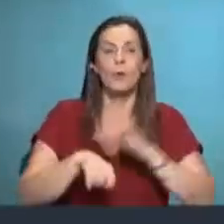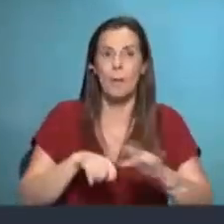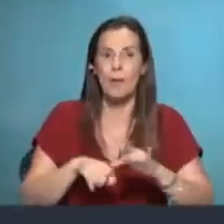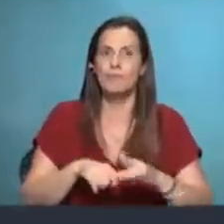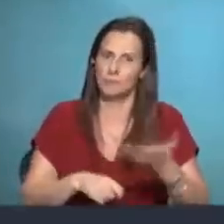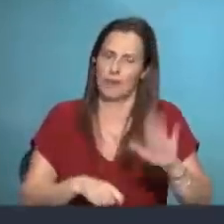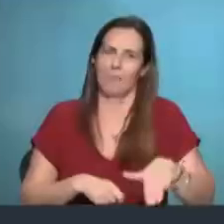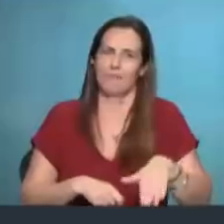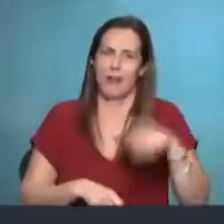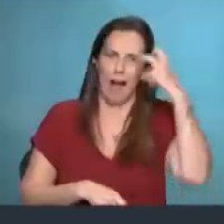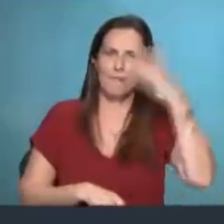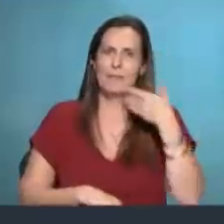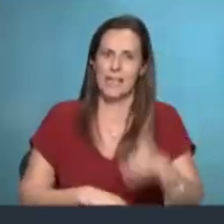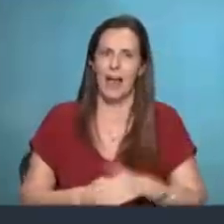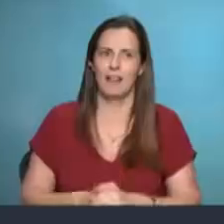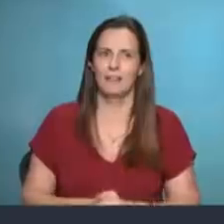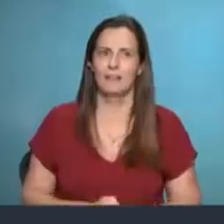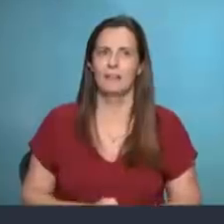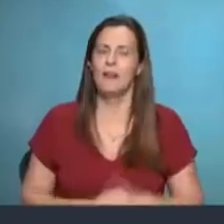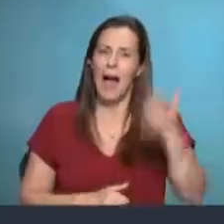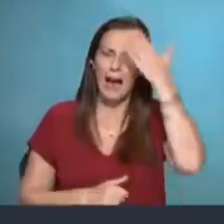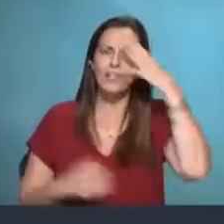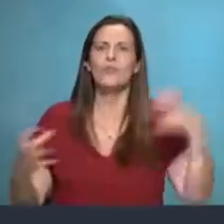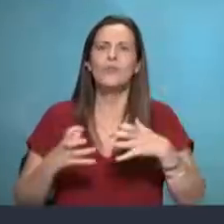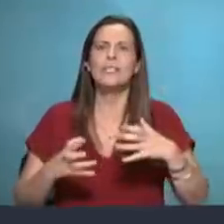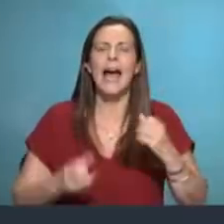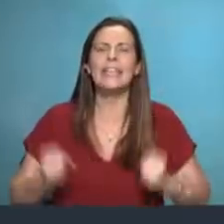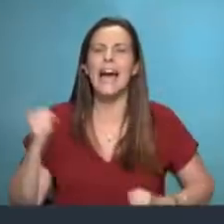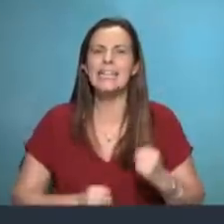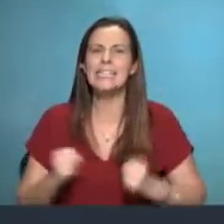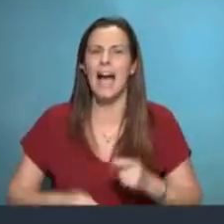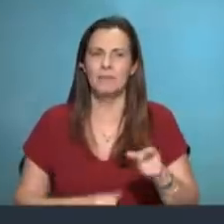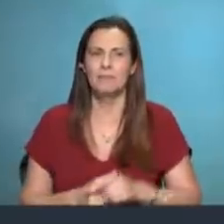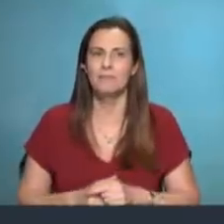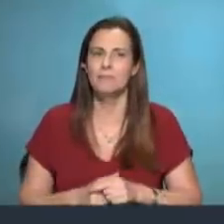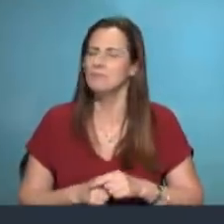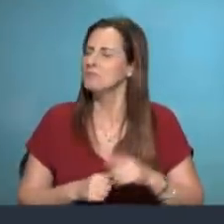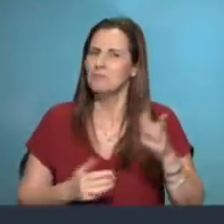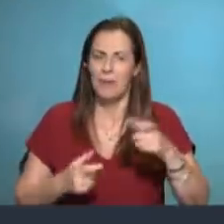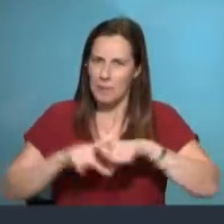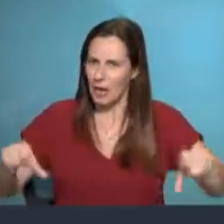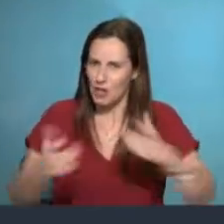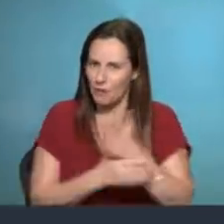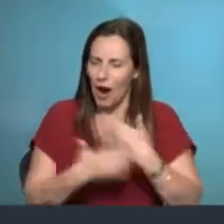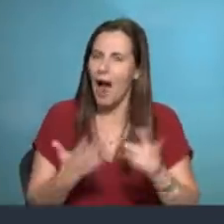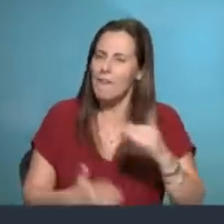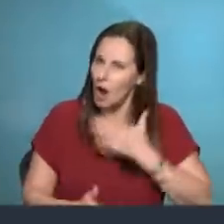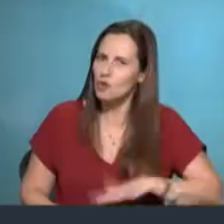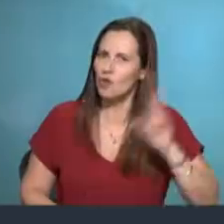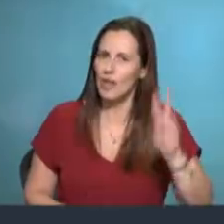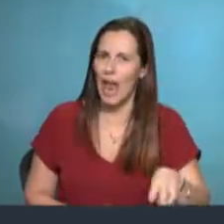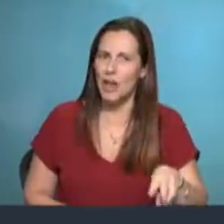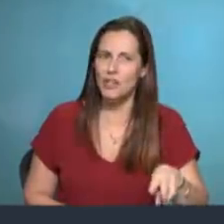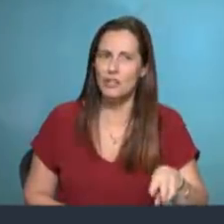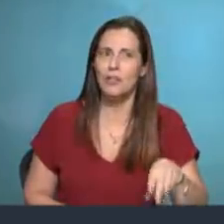הערבים בארץ. סינן. הכירו את קבוצת הריצה של נסרין. תלת. מגרש קבוע עדיין אין, אבל הרצון קיים,